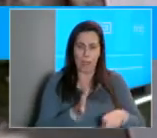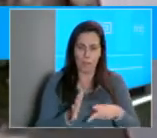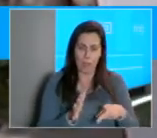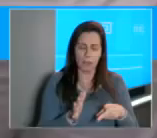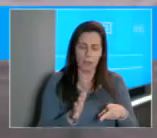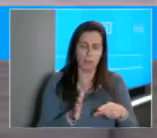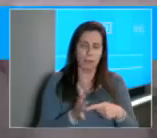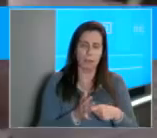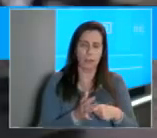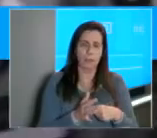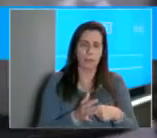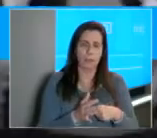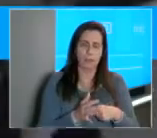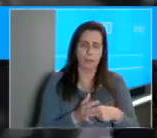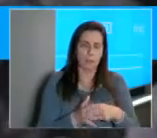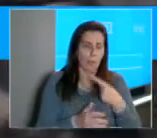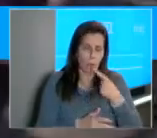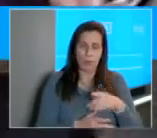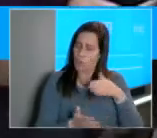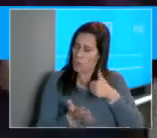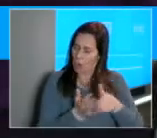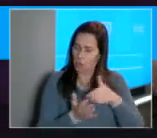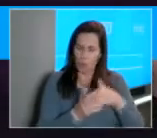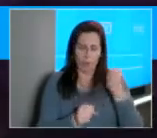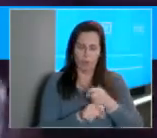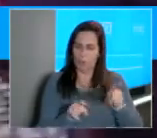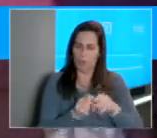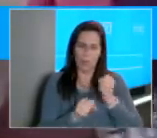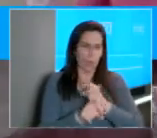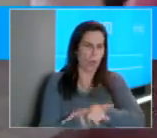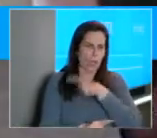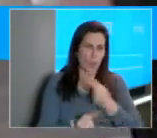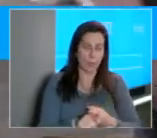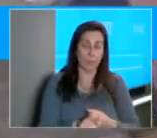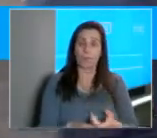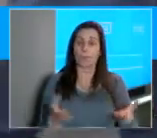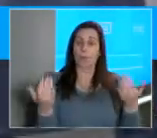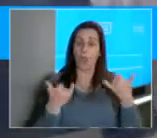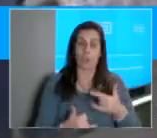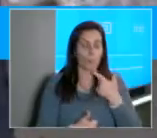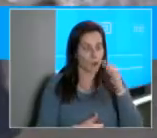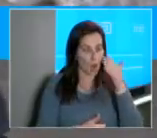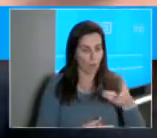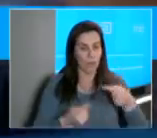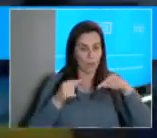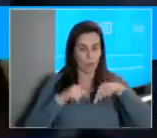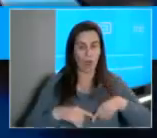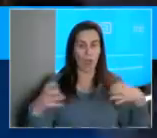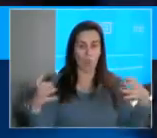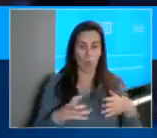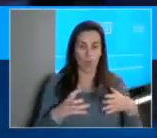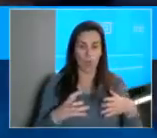הרכבת, והם הודיעו שימשיכו לפעול כפי שעשו עד היום. עכשיו אומרים שלום ליושב ראש